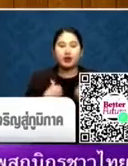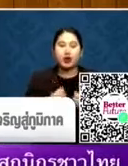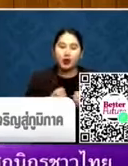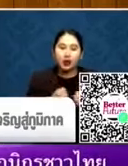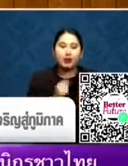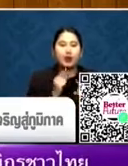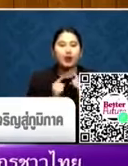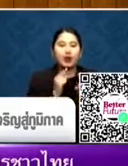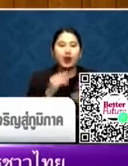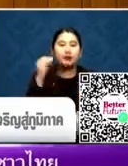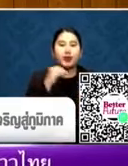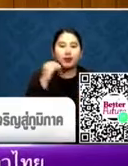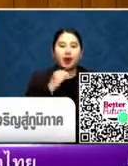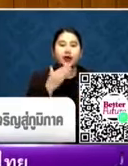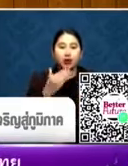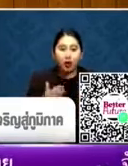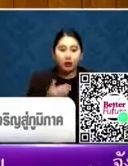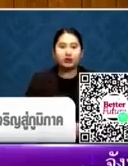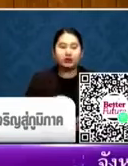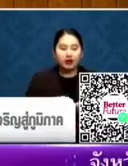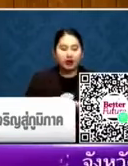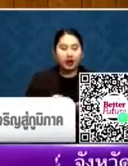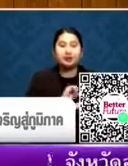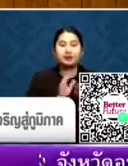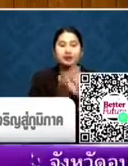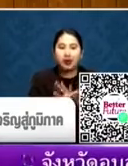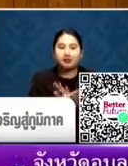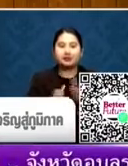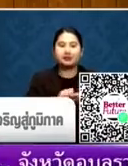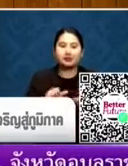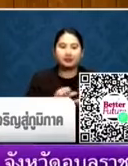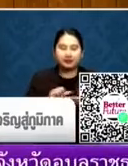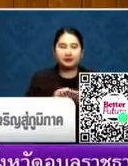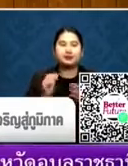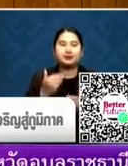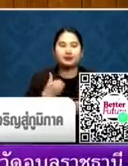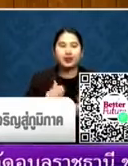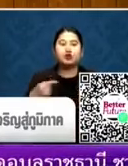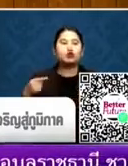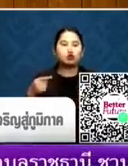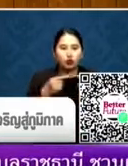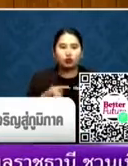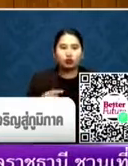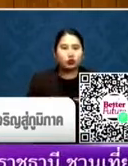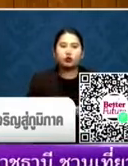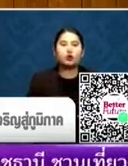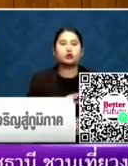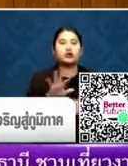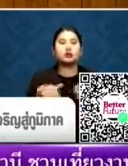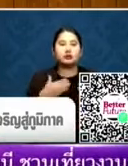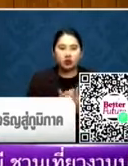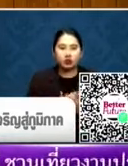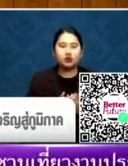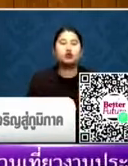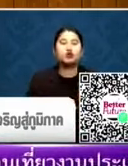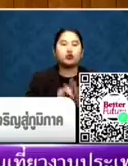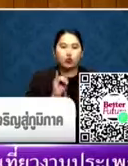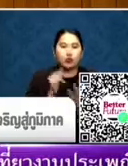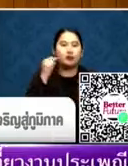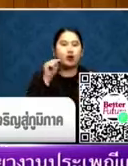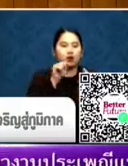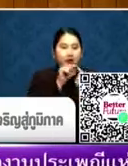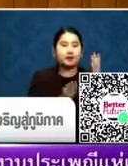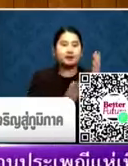การฟังความคิดเห็นของพี่น้องประชาชนคืออย่างที่พี่บอลได้บอกไปว่าถ้านายกลงไปพื้นที่ก็มีการไปรับฟังว่าพี่น้องอาจจะอยากได้แบบ